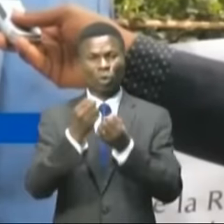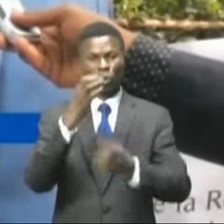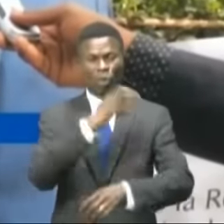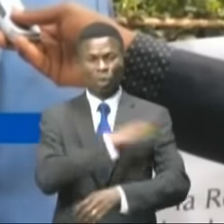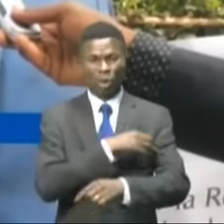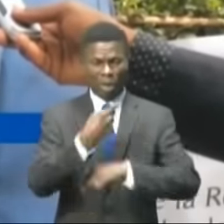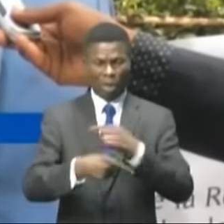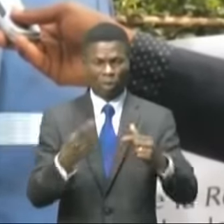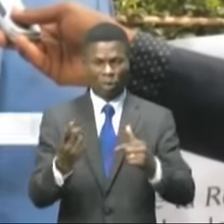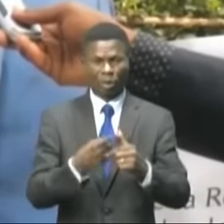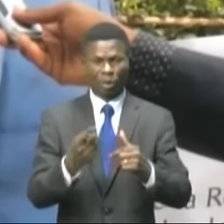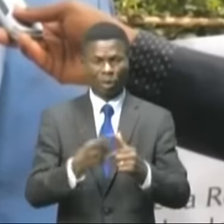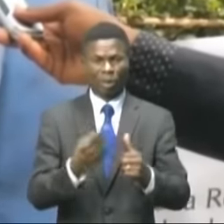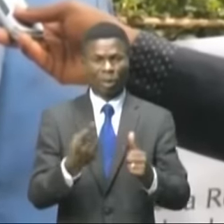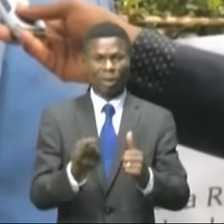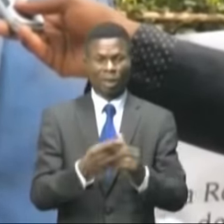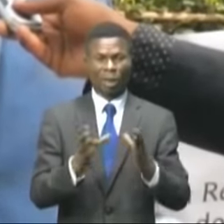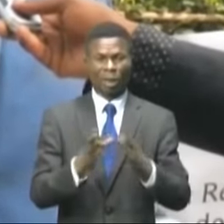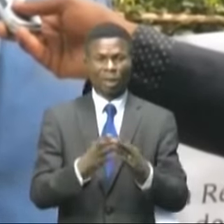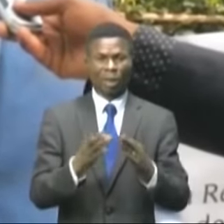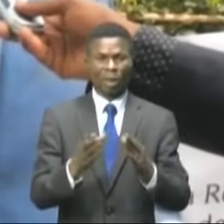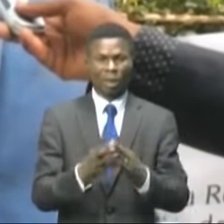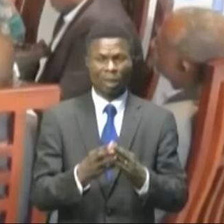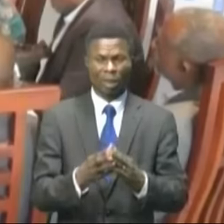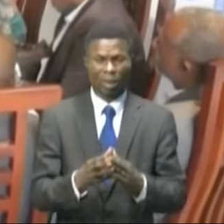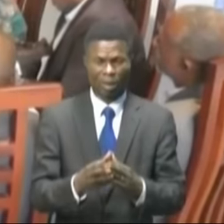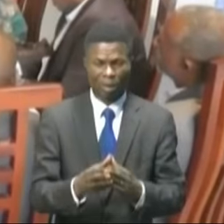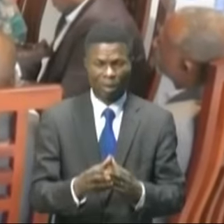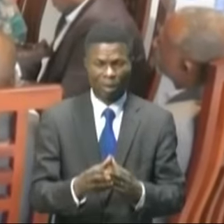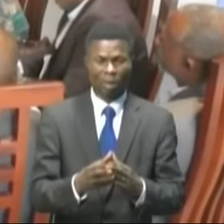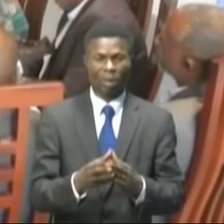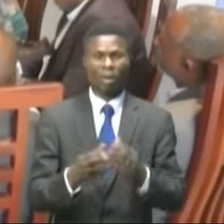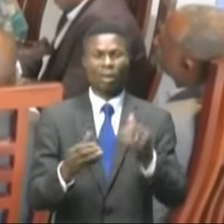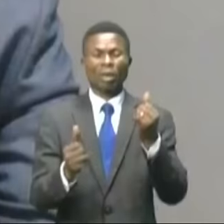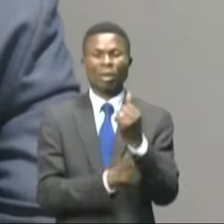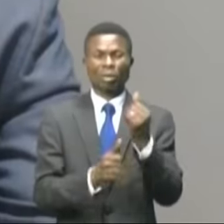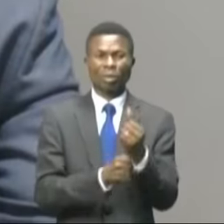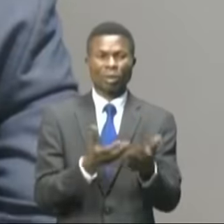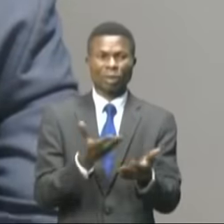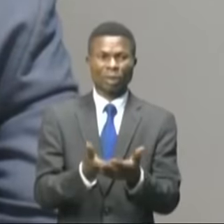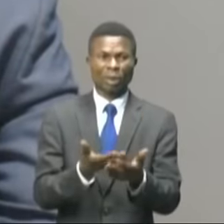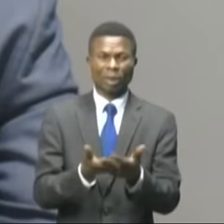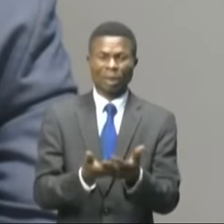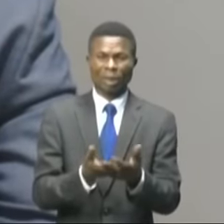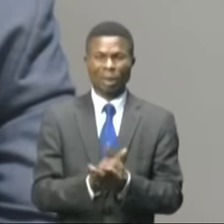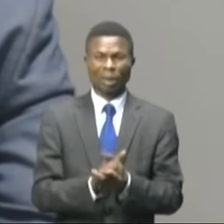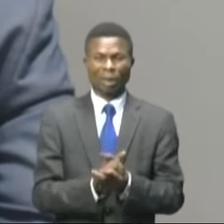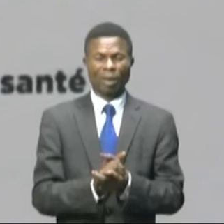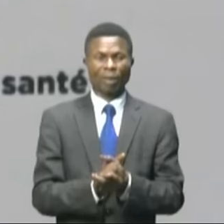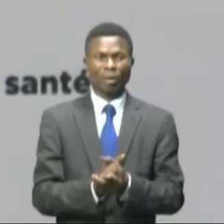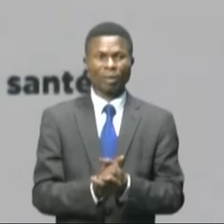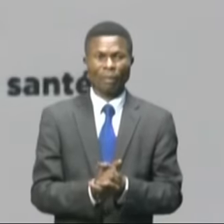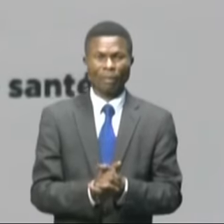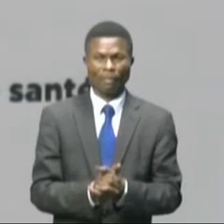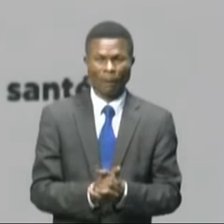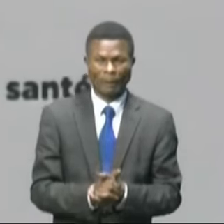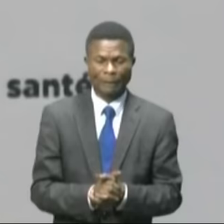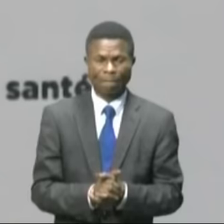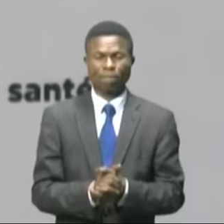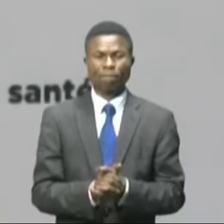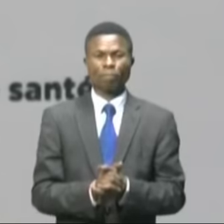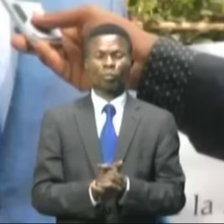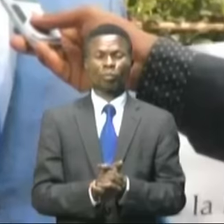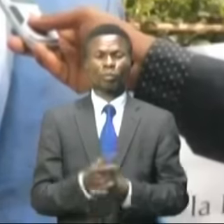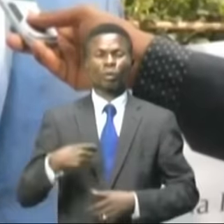commençant bien sûr par les personnes qui travaillent dans l'économie informelle, en passant par les syndicats, et nous